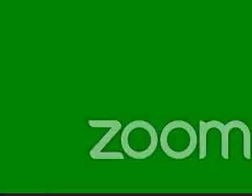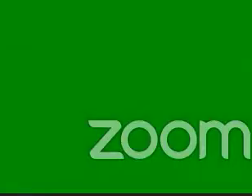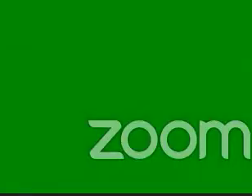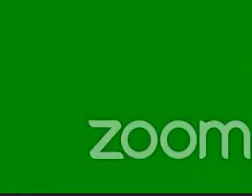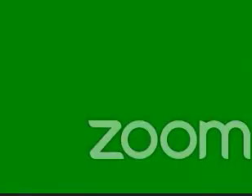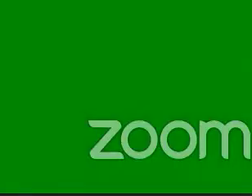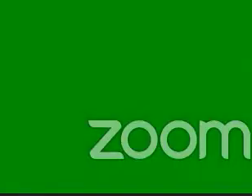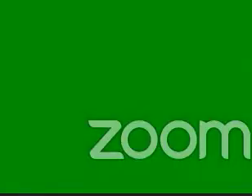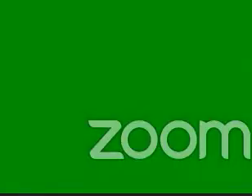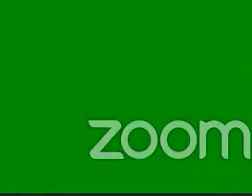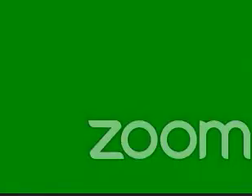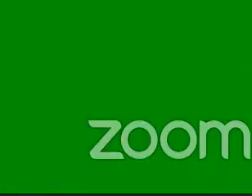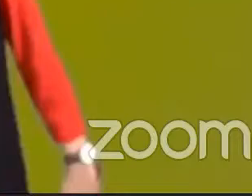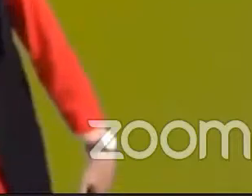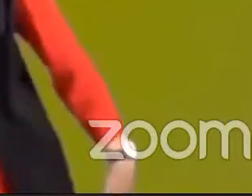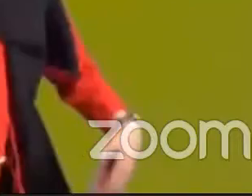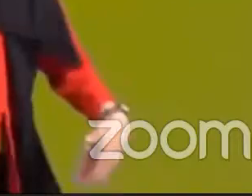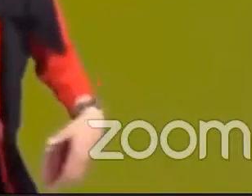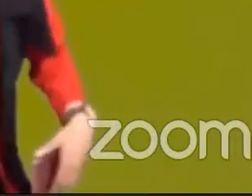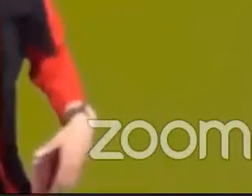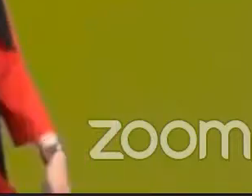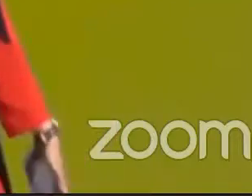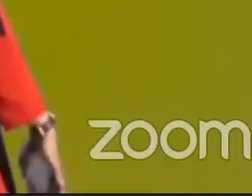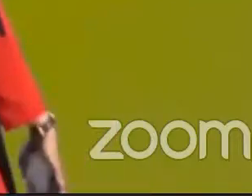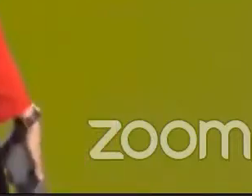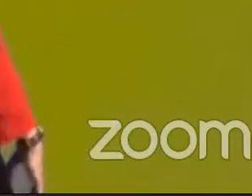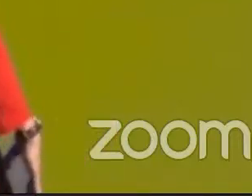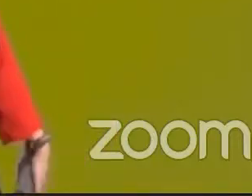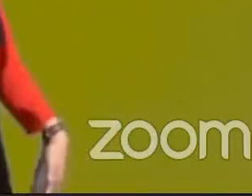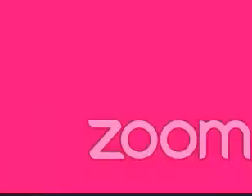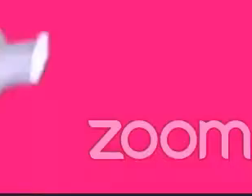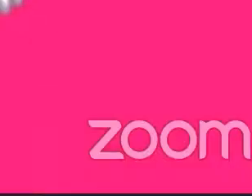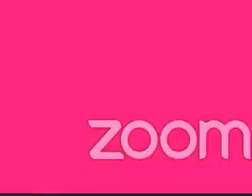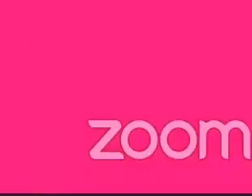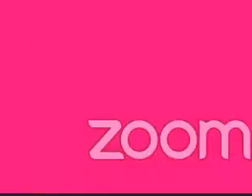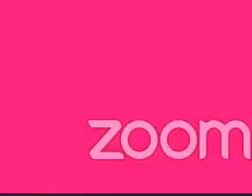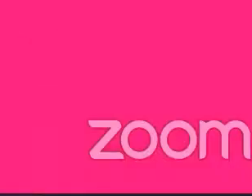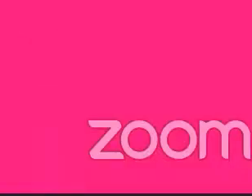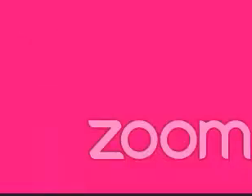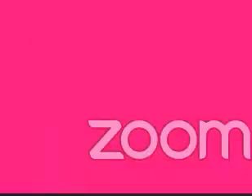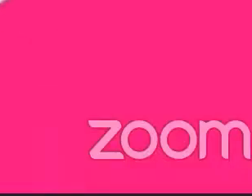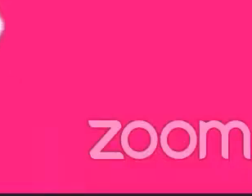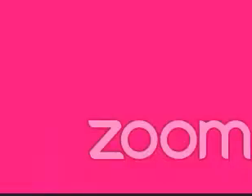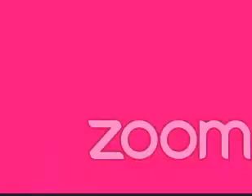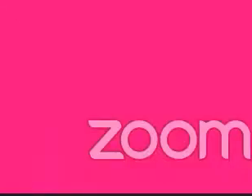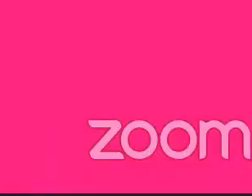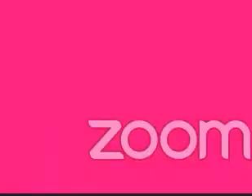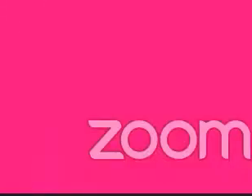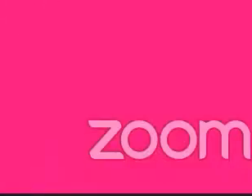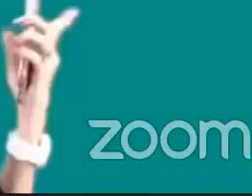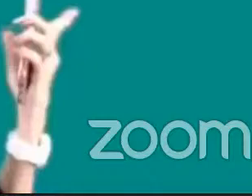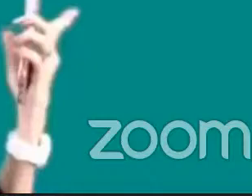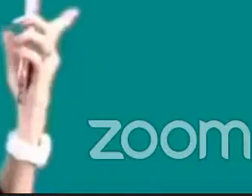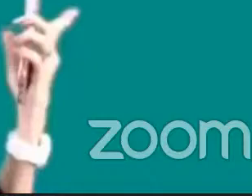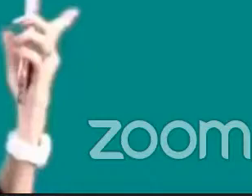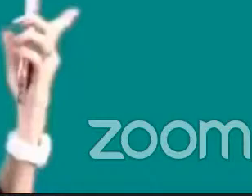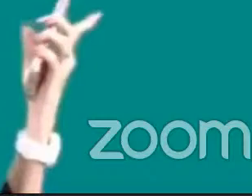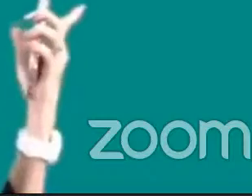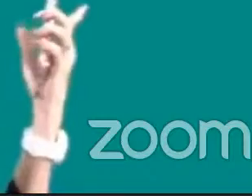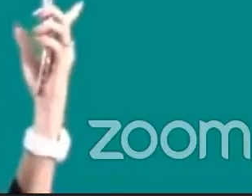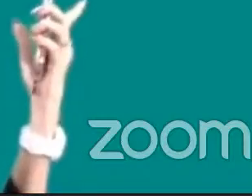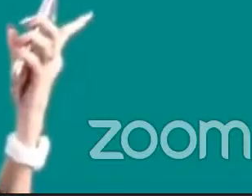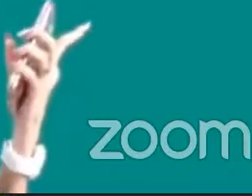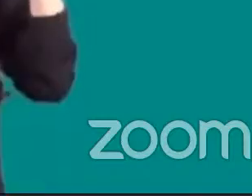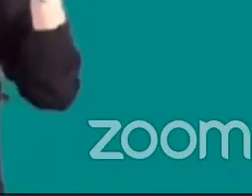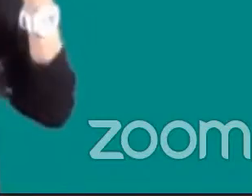produktif. Coba dicari beritanya dulu. Mendingan begitu daripada keliru. Apa untungnya sebar kabar palsu,